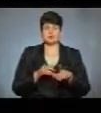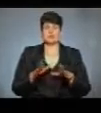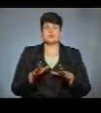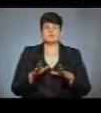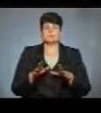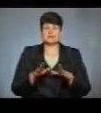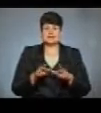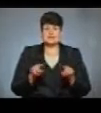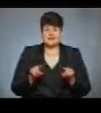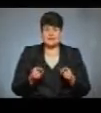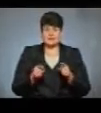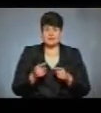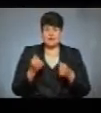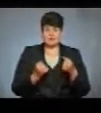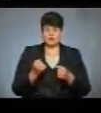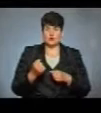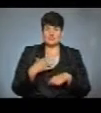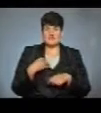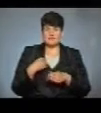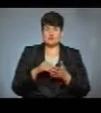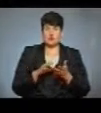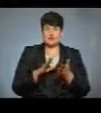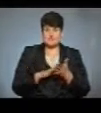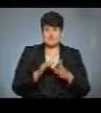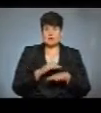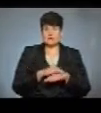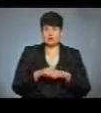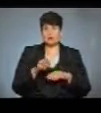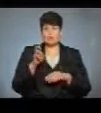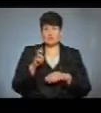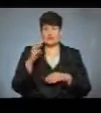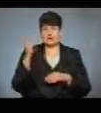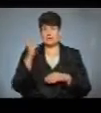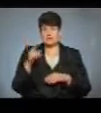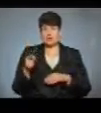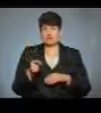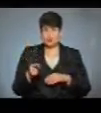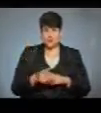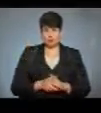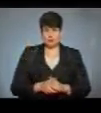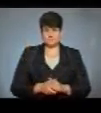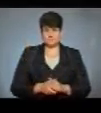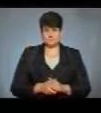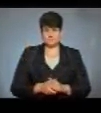дії затримують авто з львівської реєстрації на вулиці Богдана Хмельницького у Тернополі.